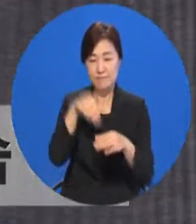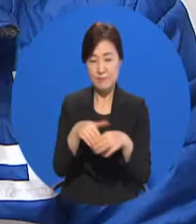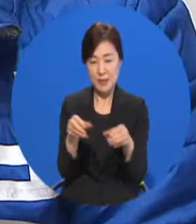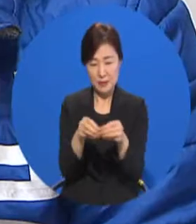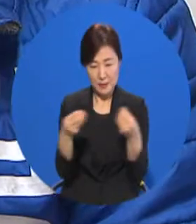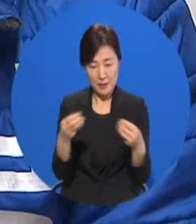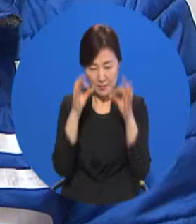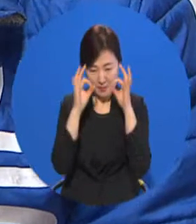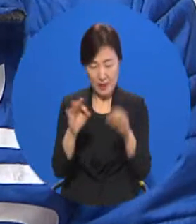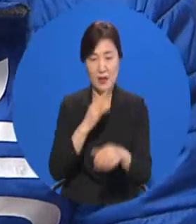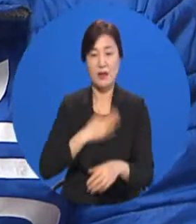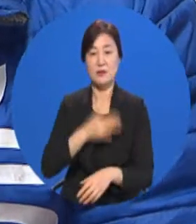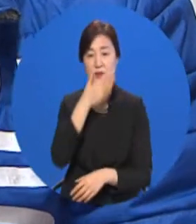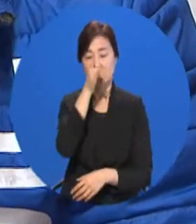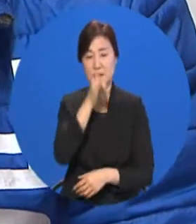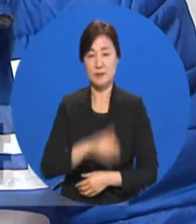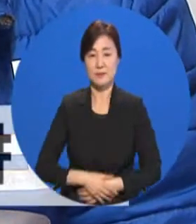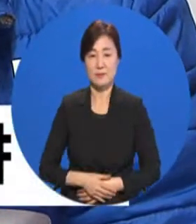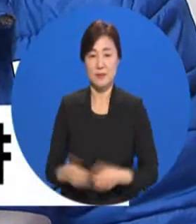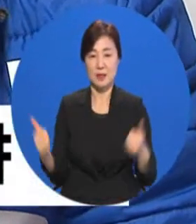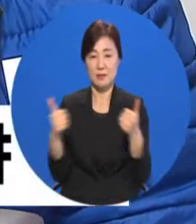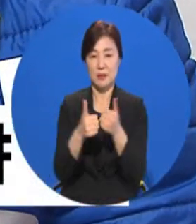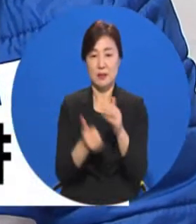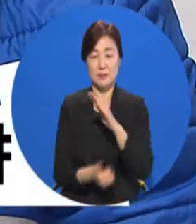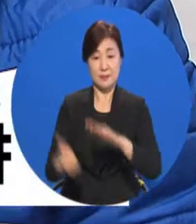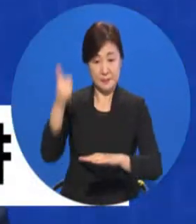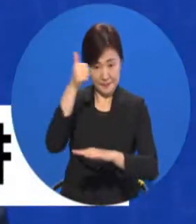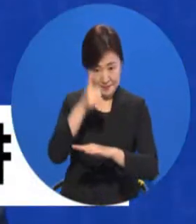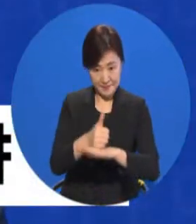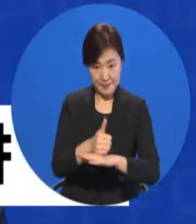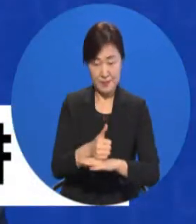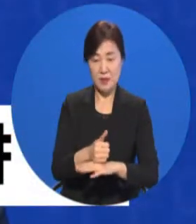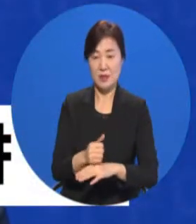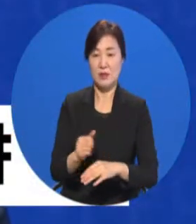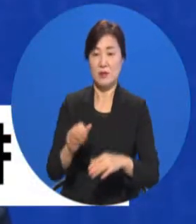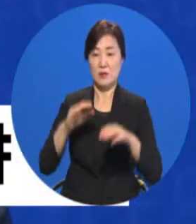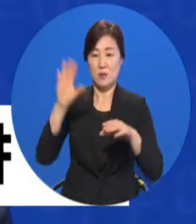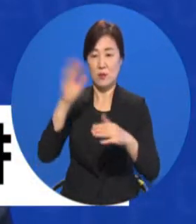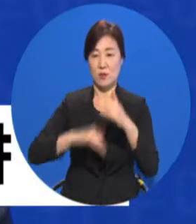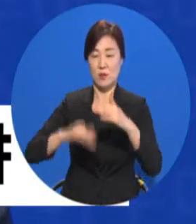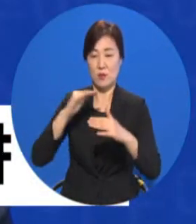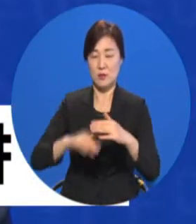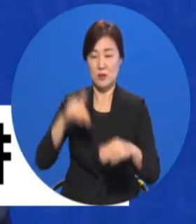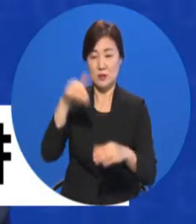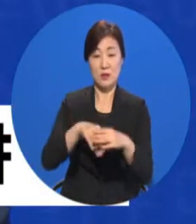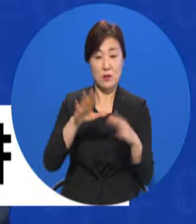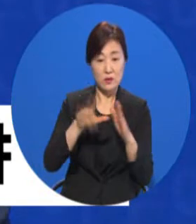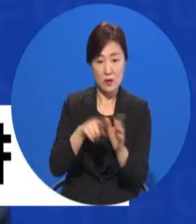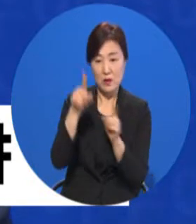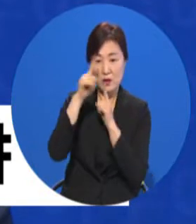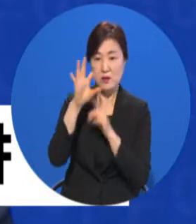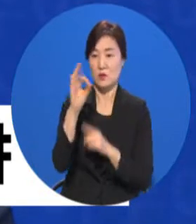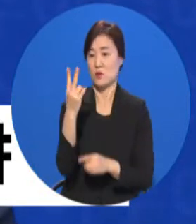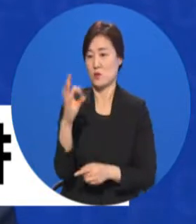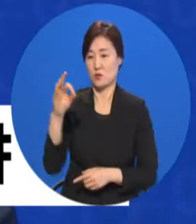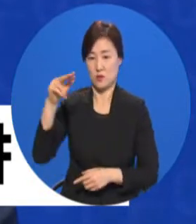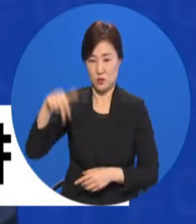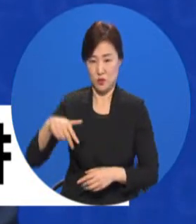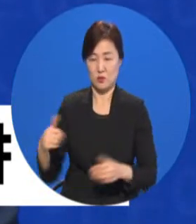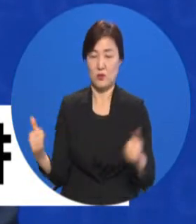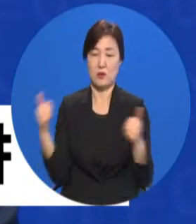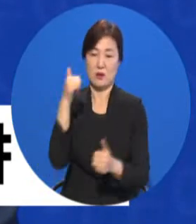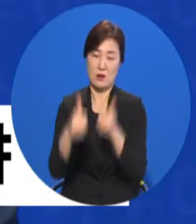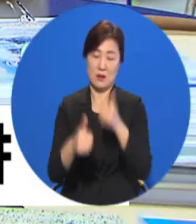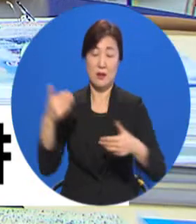있습니다. 게다가 경선의 승자는 본선에서 현직의 우위를 살려 지역구를 다지고 있는 이용주 의원을 상대해야